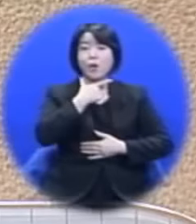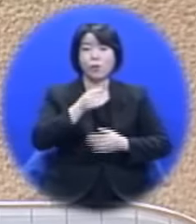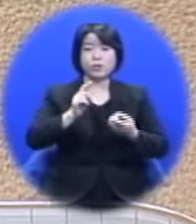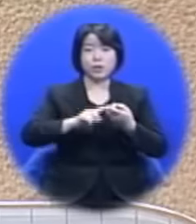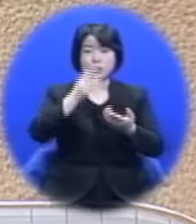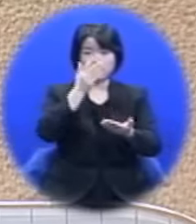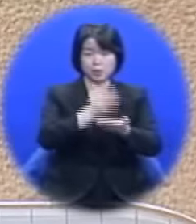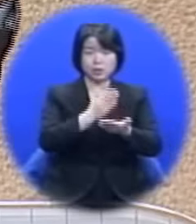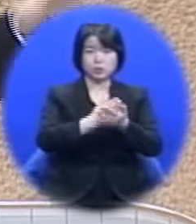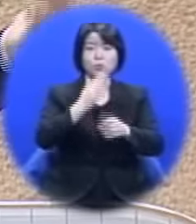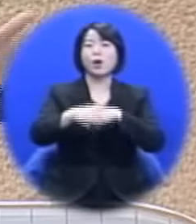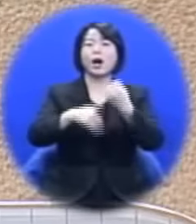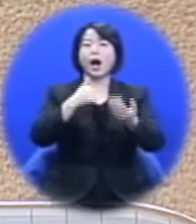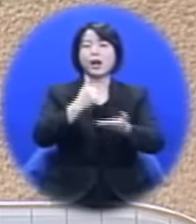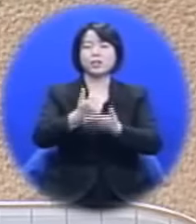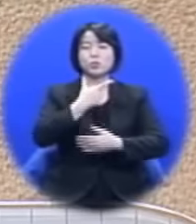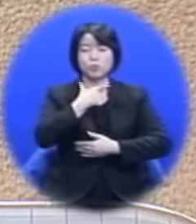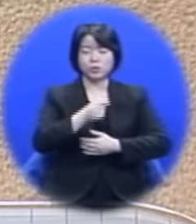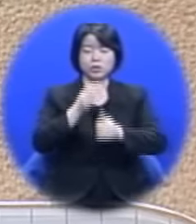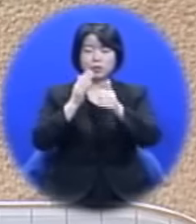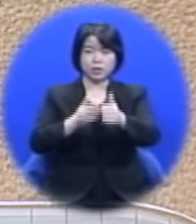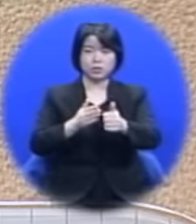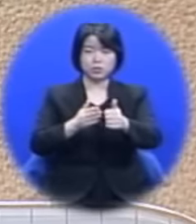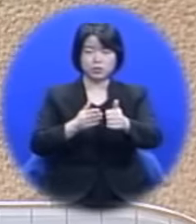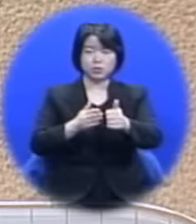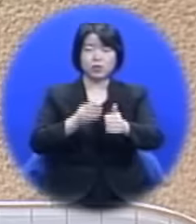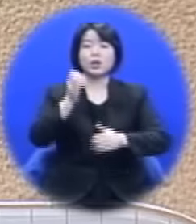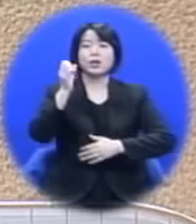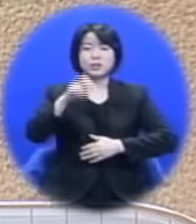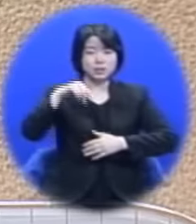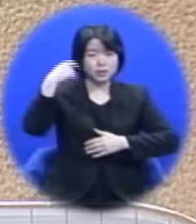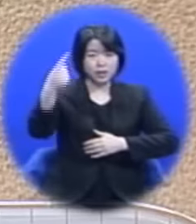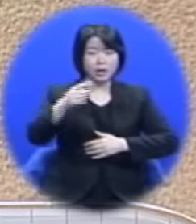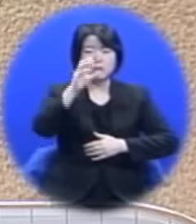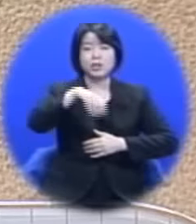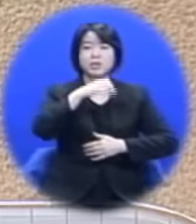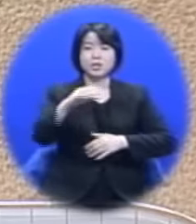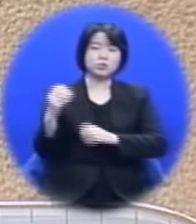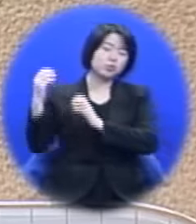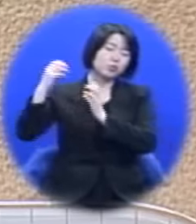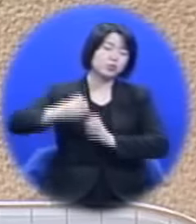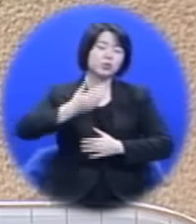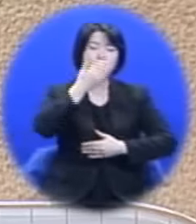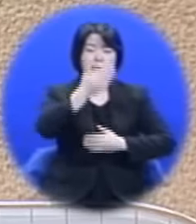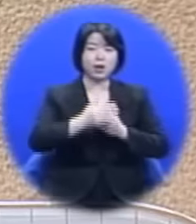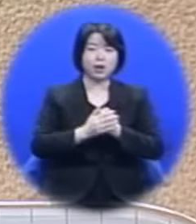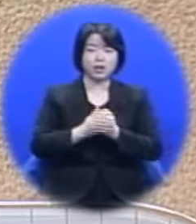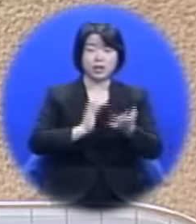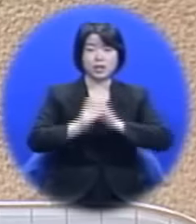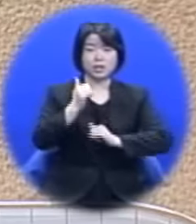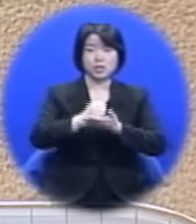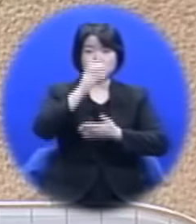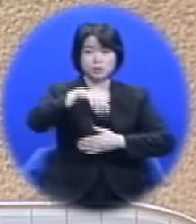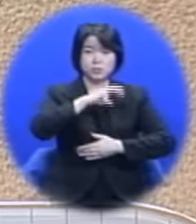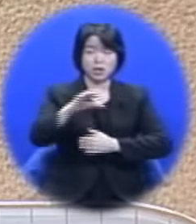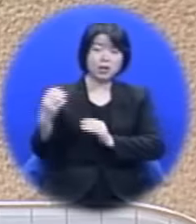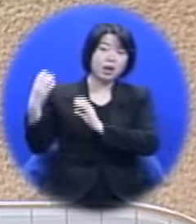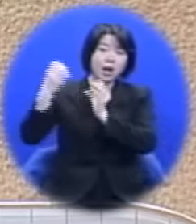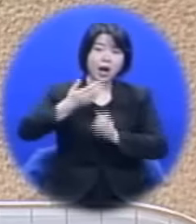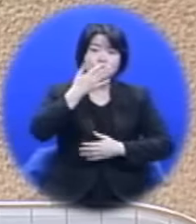그리고 십자가지 수 있었잖아요 예수님이 십자가 지을 수 있었던 힘이 어디 있었어요